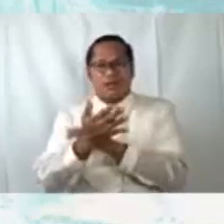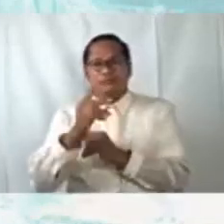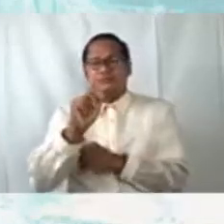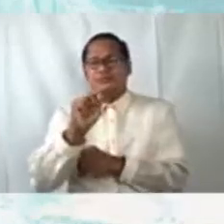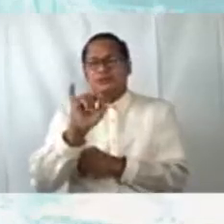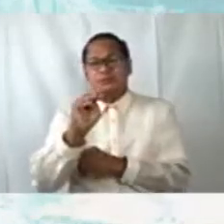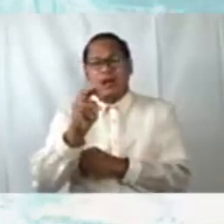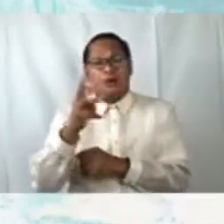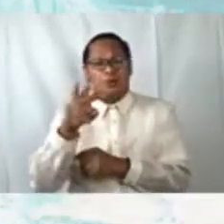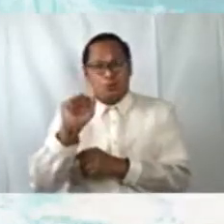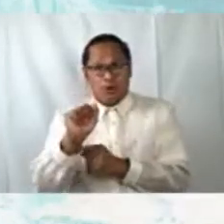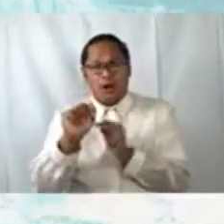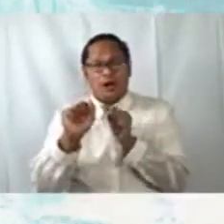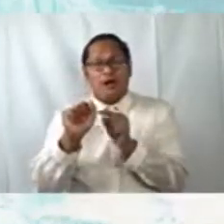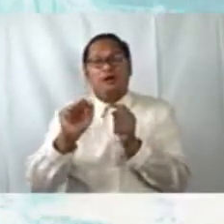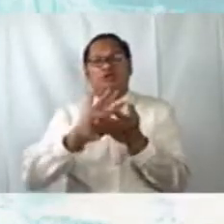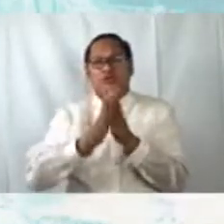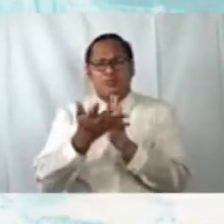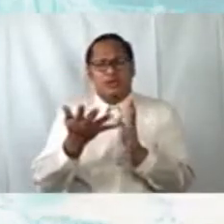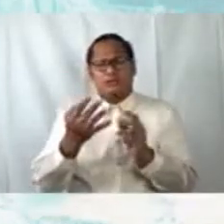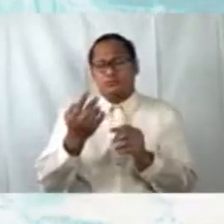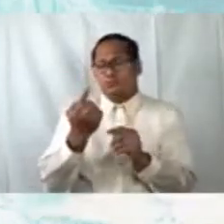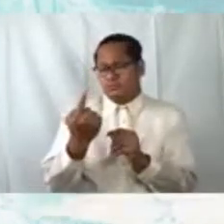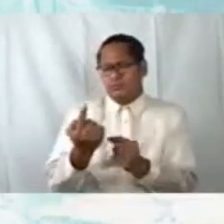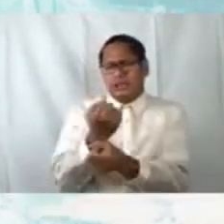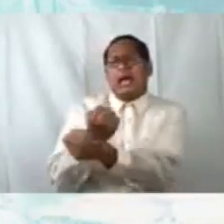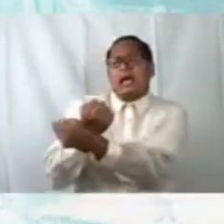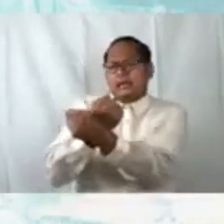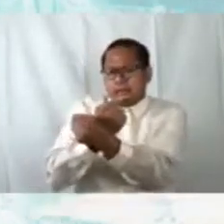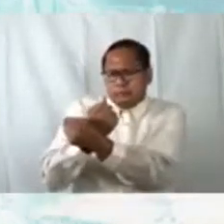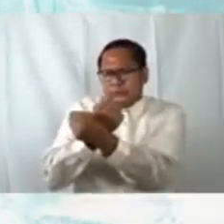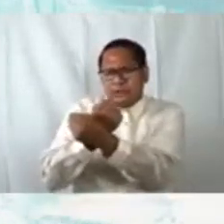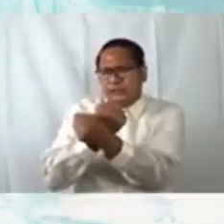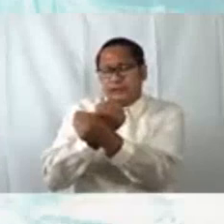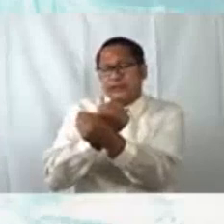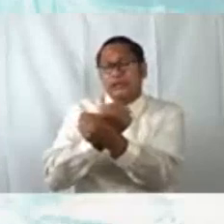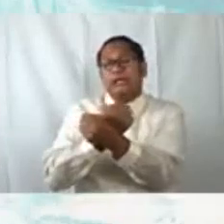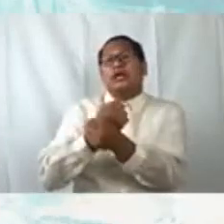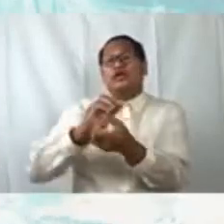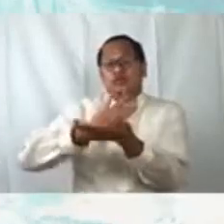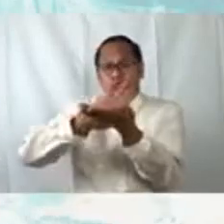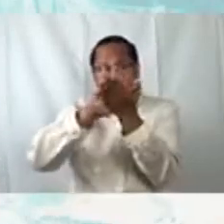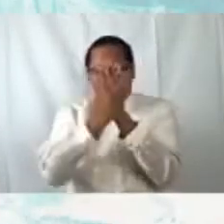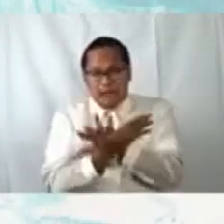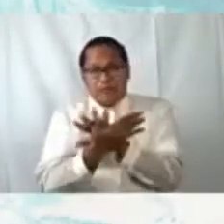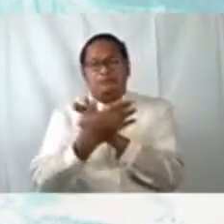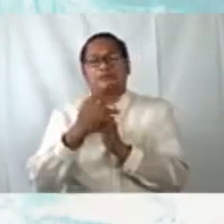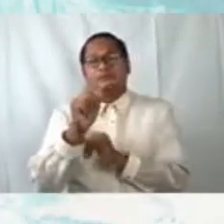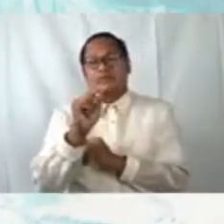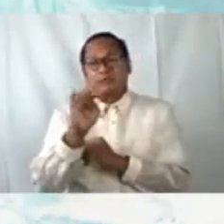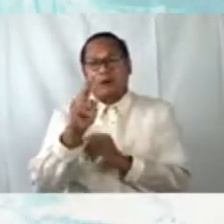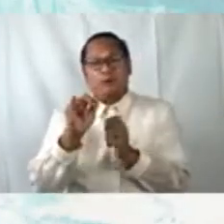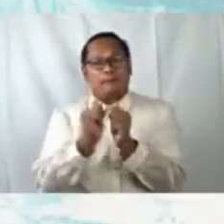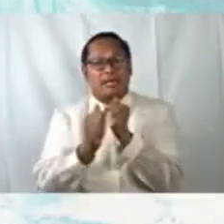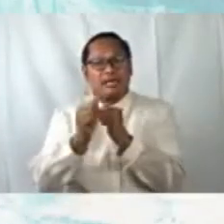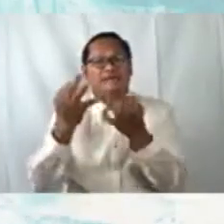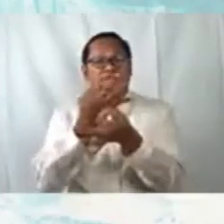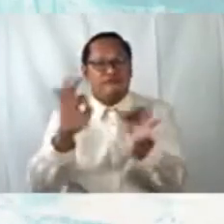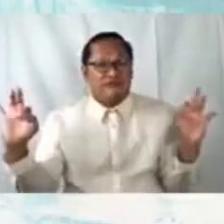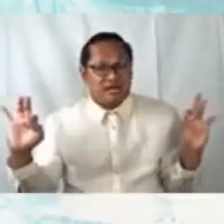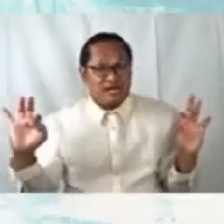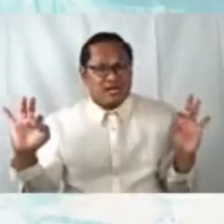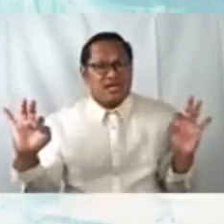being a slave, pagiging oripon, alipin, nagiging timawa ka. Ibig sabihin,